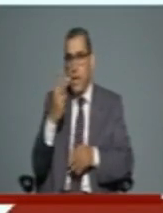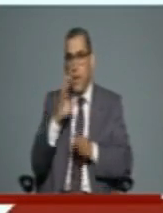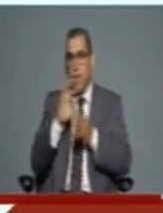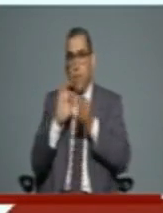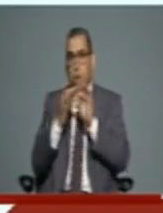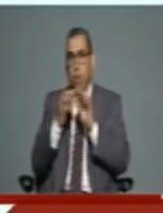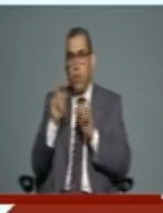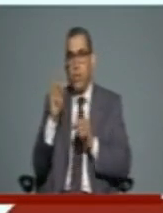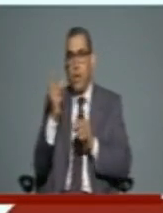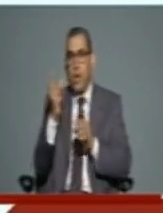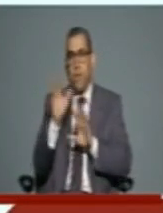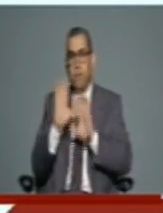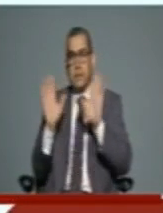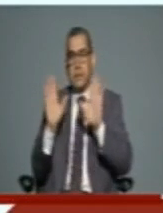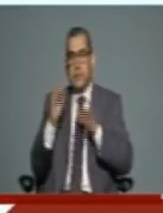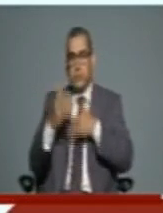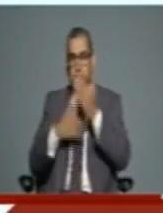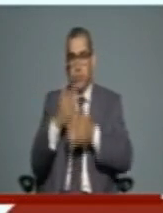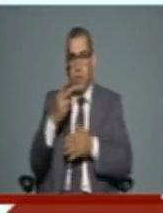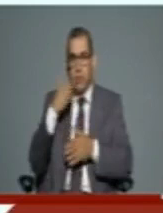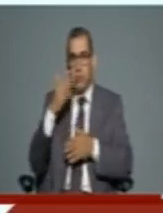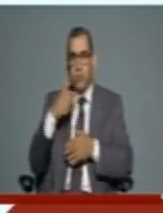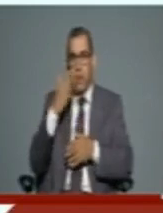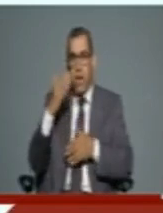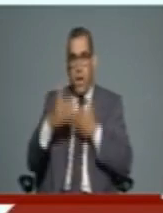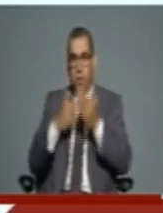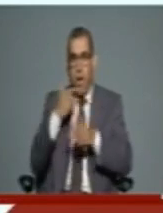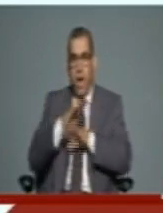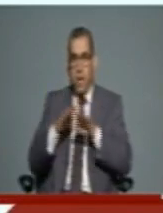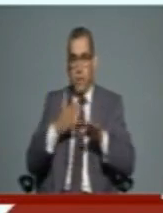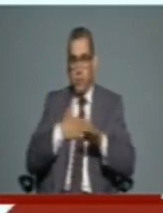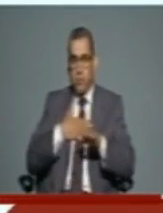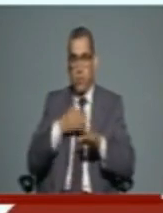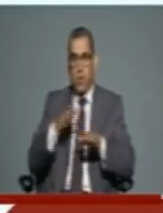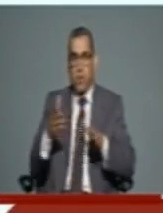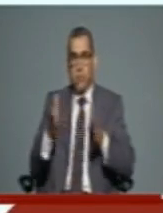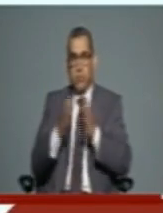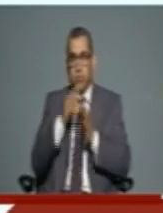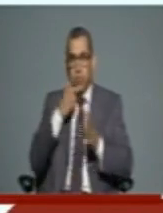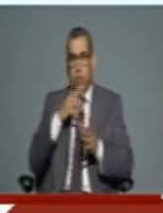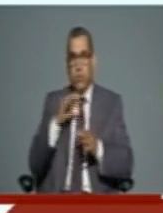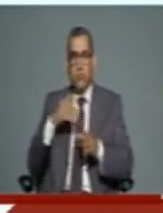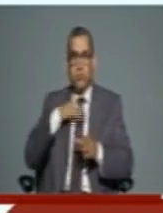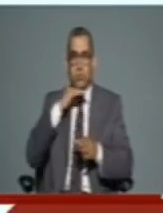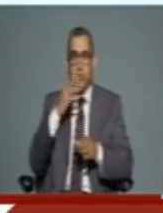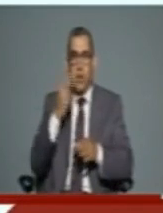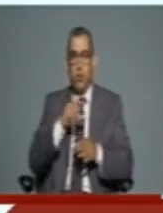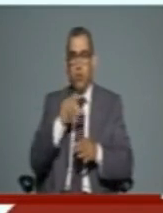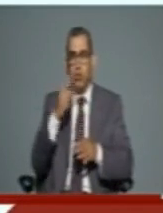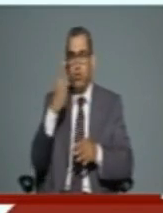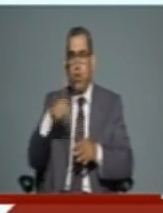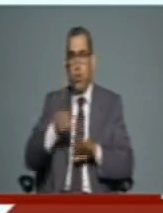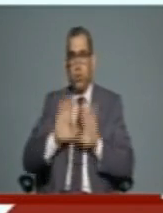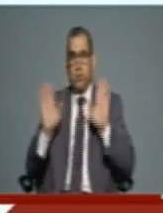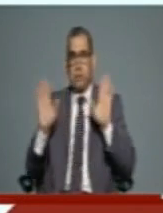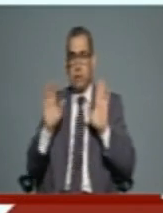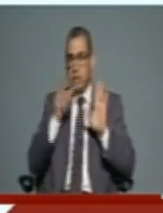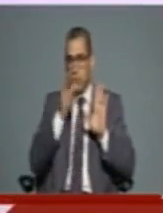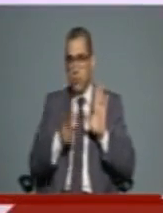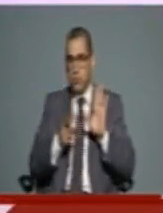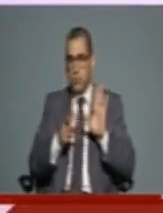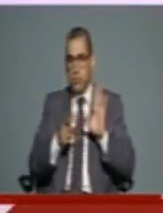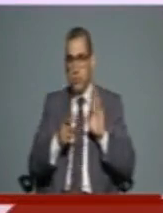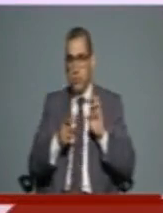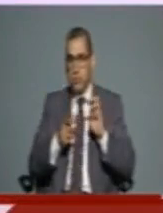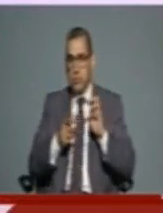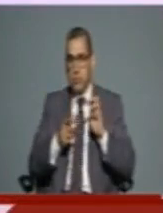1.2 مليون طن. 1.2 مليون طن على أرضنا معناها توفر لي شهر ونص، ولو كان عندي